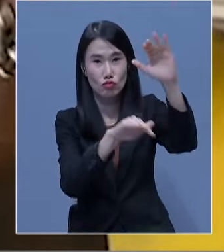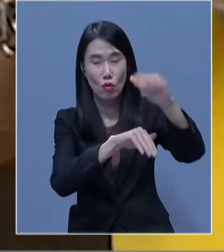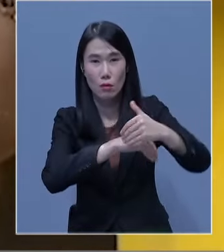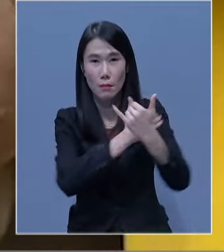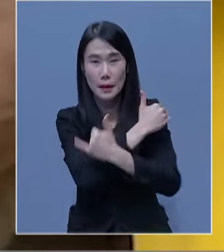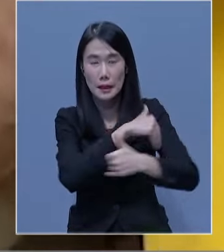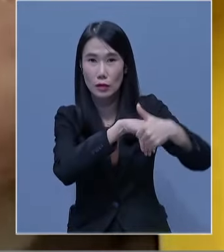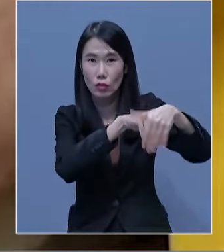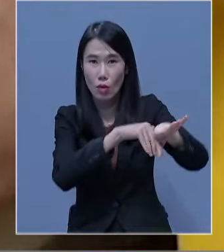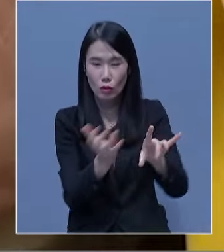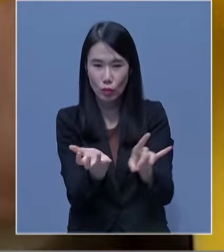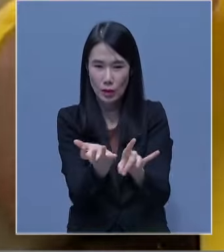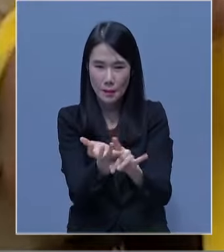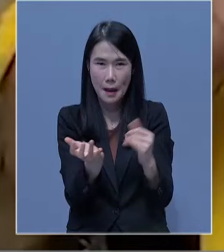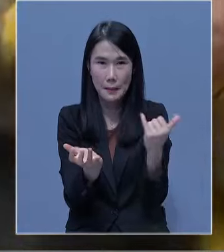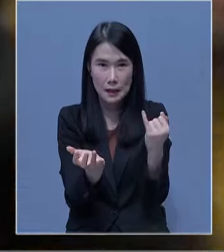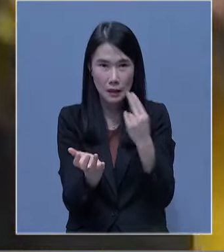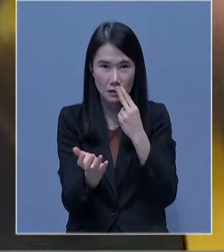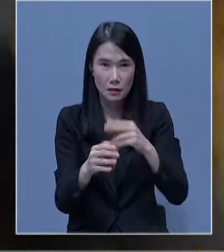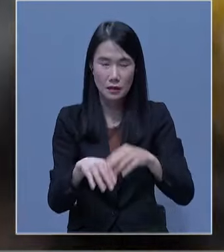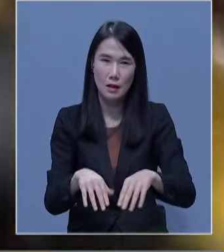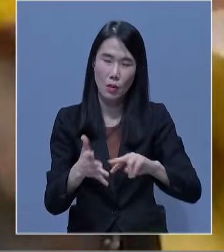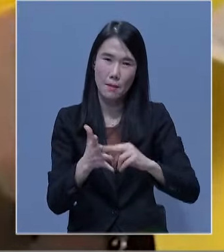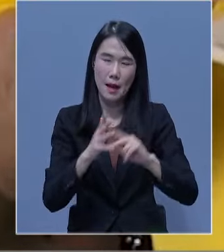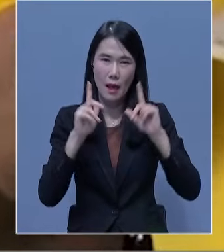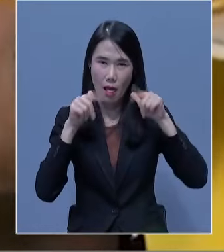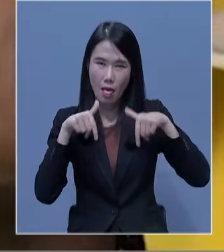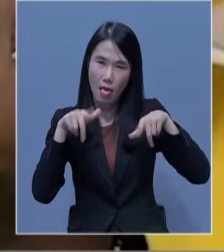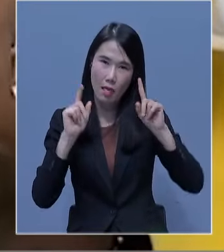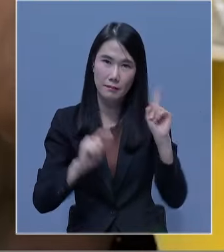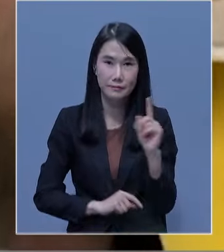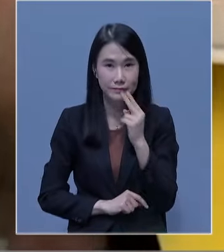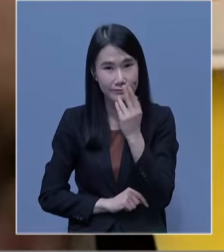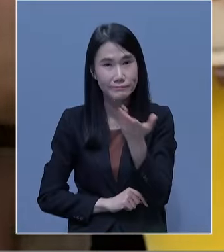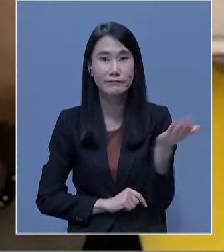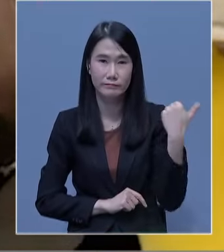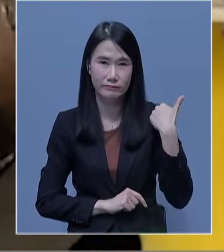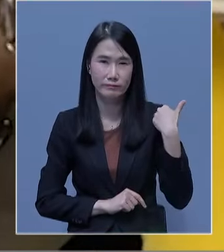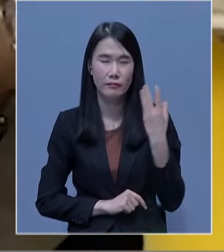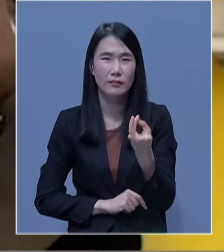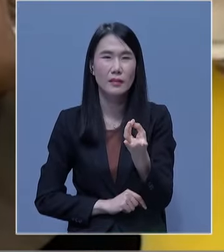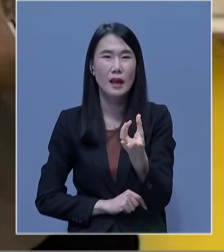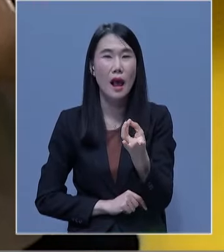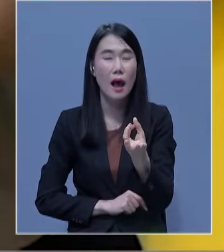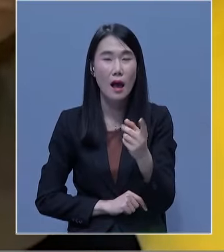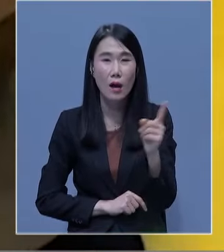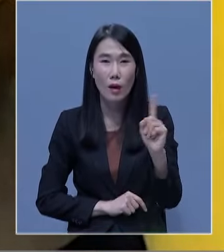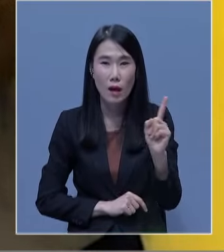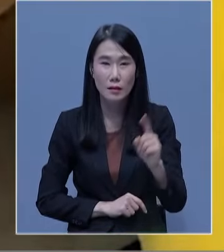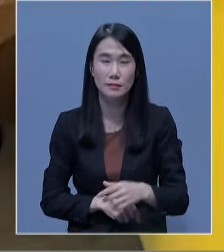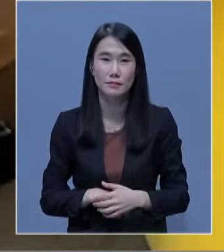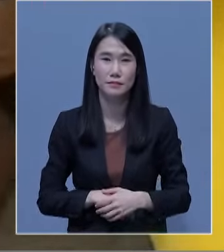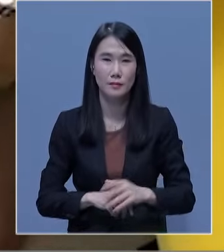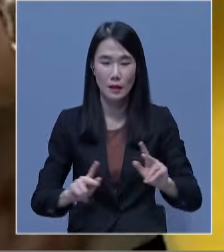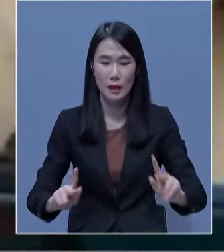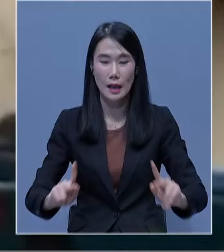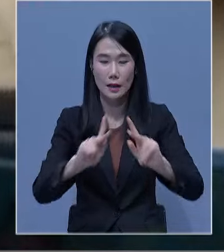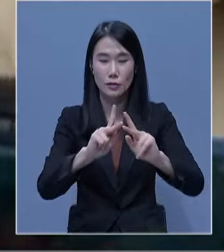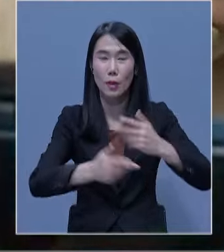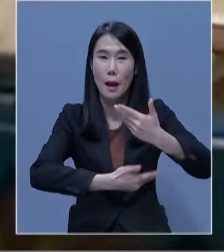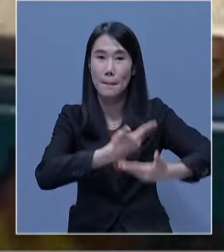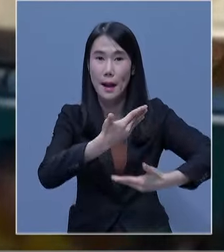อกแล้วคุณภาพมันไม่ได้อะ แล้วชื่อเสียงของบ้านเราจะเป็นยังไงแต่ทั้งนี้ทั้งนั้นเนี่ยคือข้าวตรงเนี้ยมันอยู่ในความดูแลของกระทรวงพ